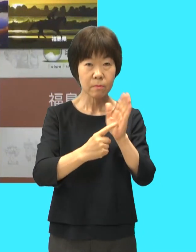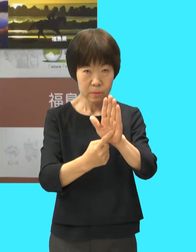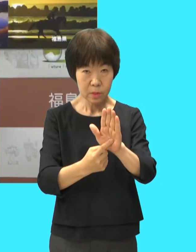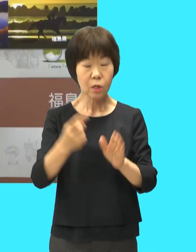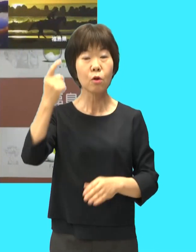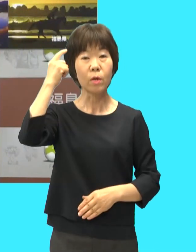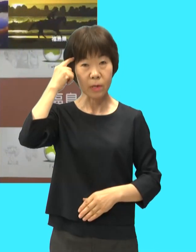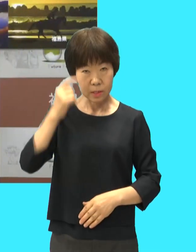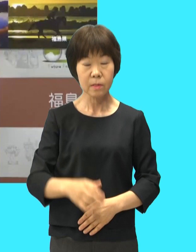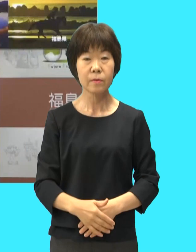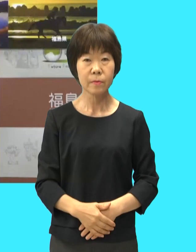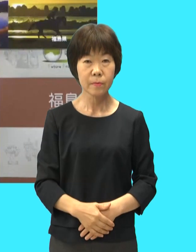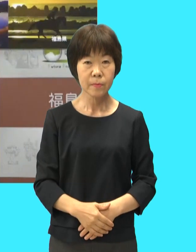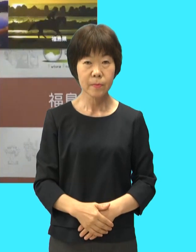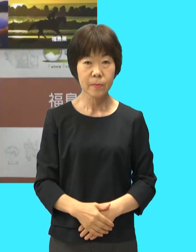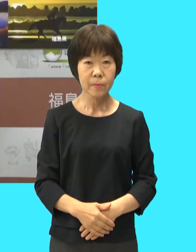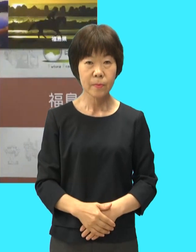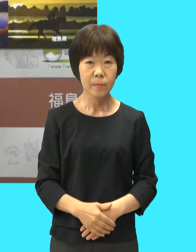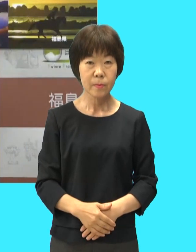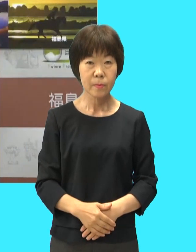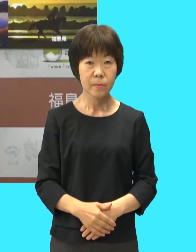捉えております3